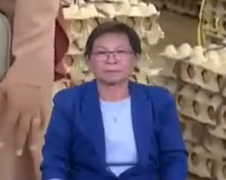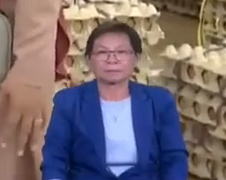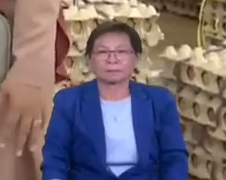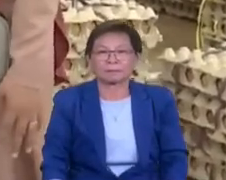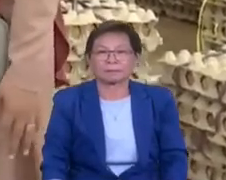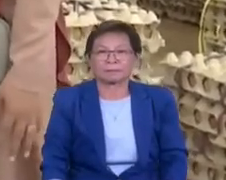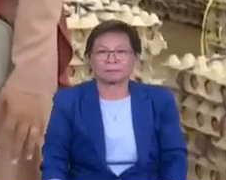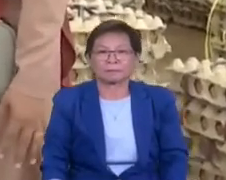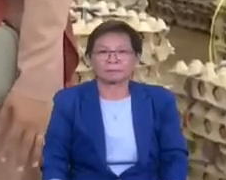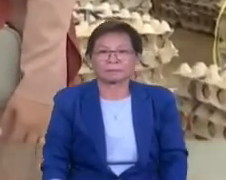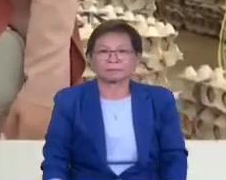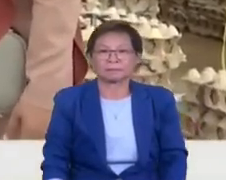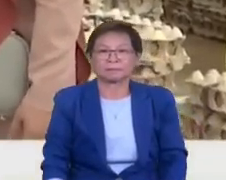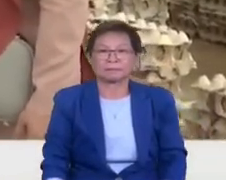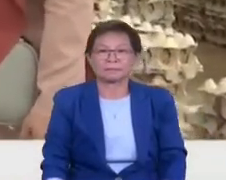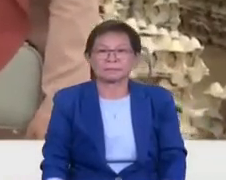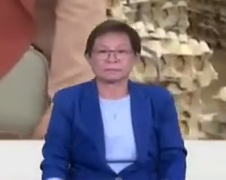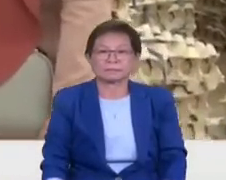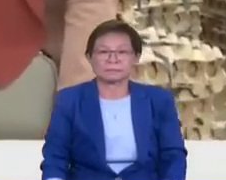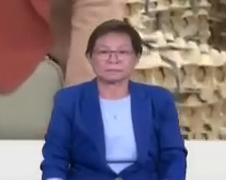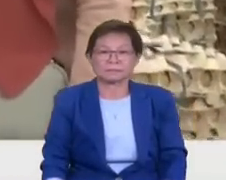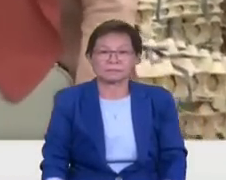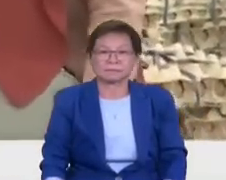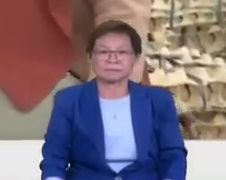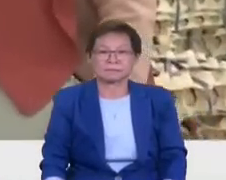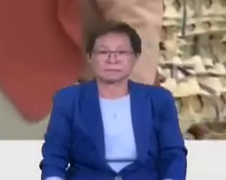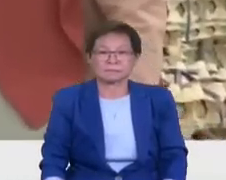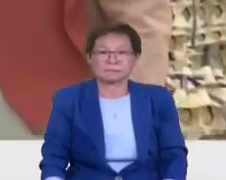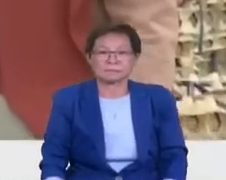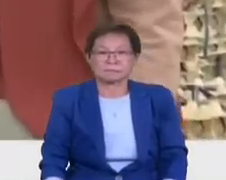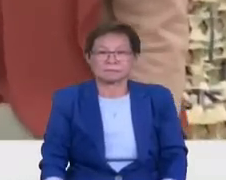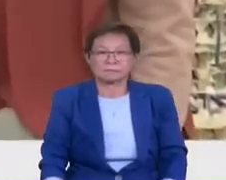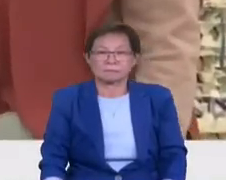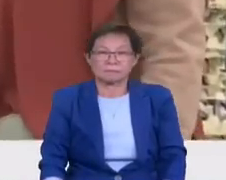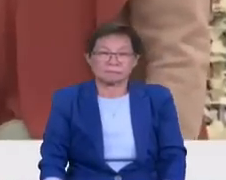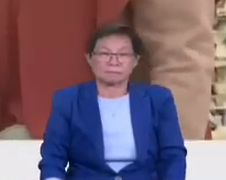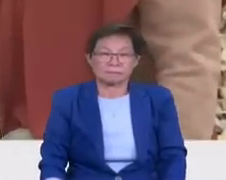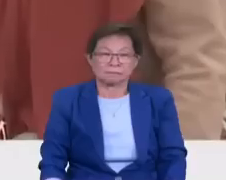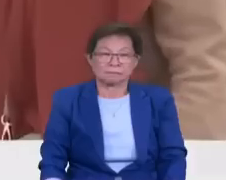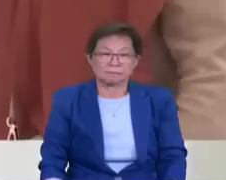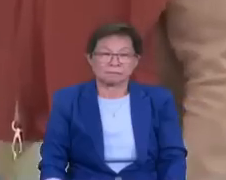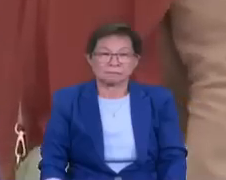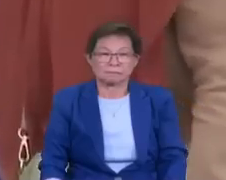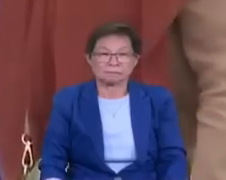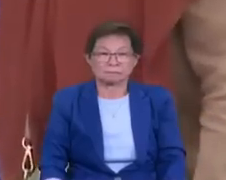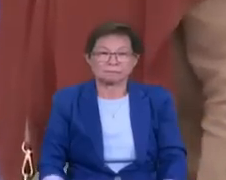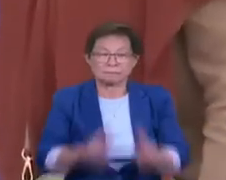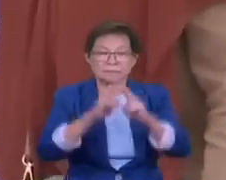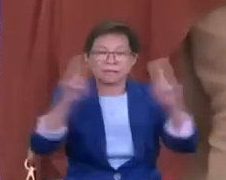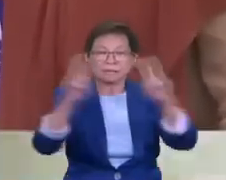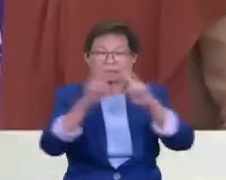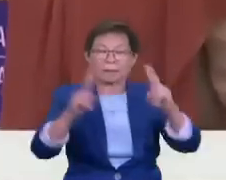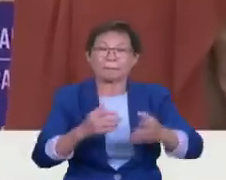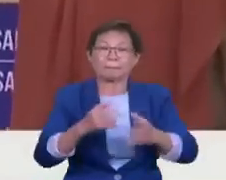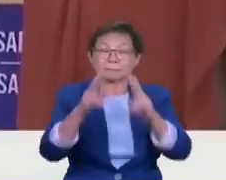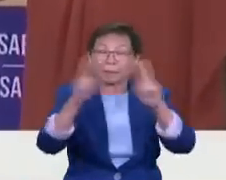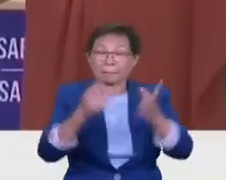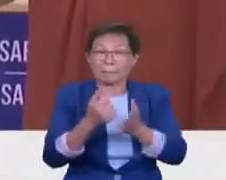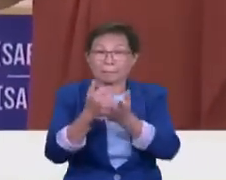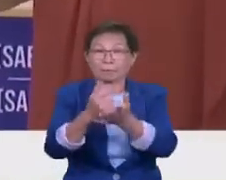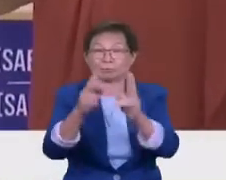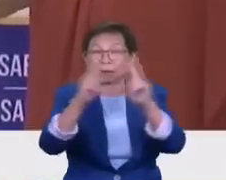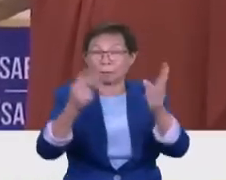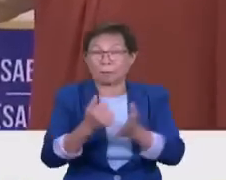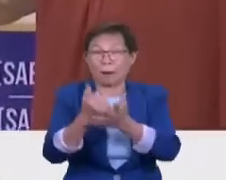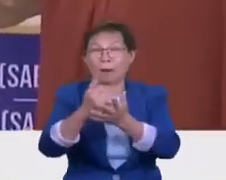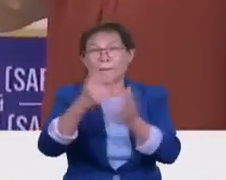Bandar sangat bagus usaha kerajaan Ini sebabnya dapat membantu macam golongan kami ni kan B40 kan sangat-sangat membantu sebab kebanyakannya